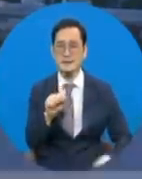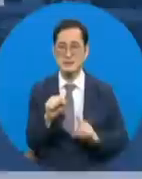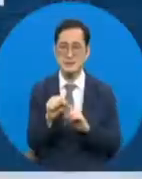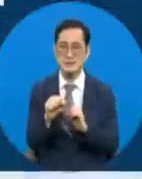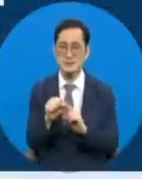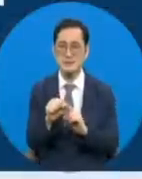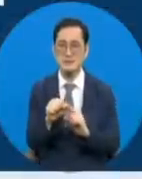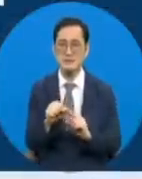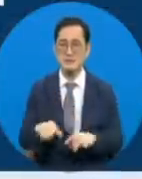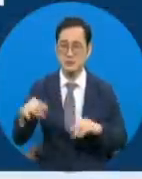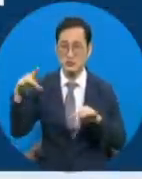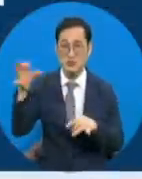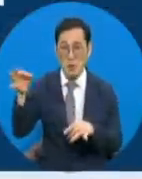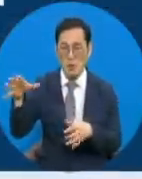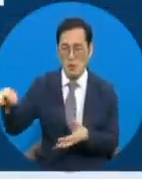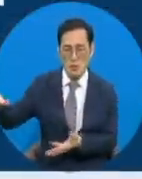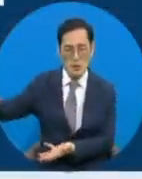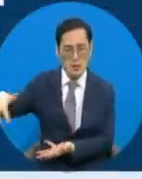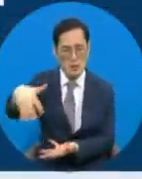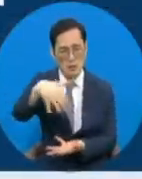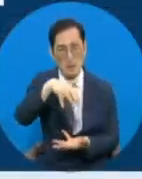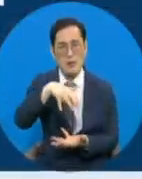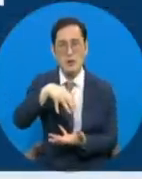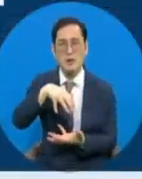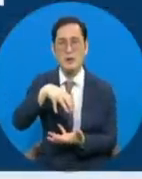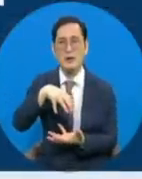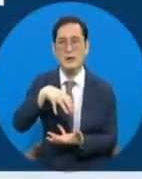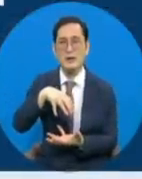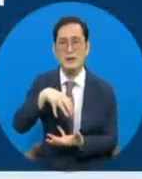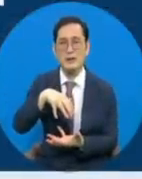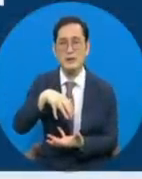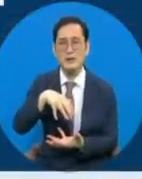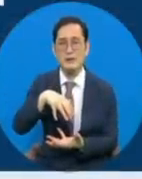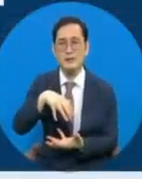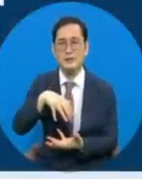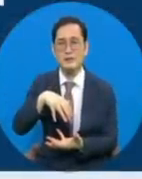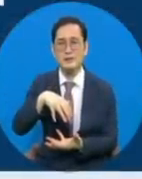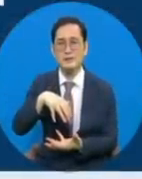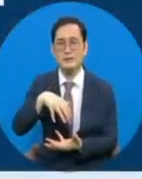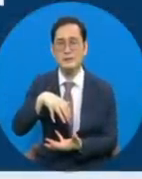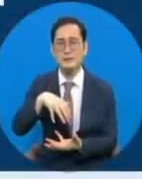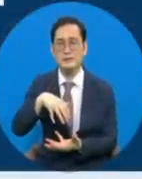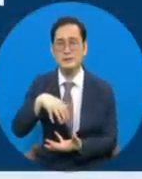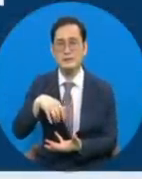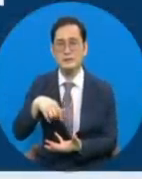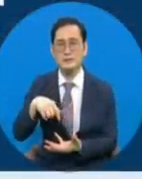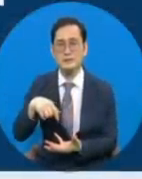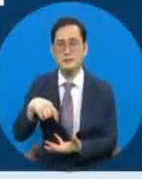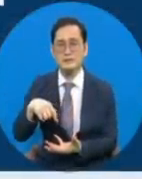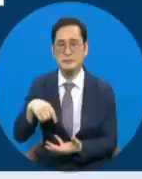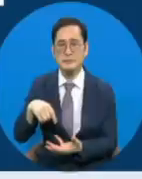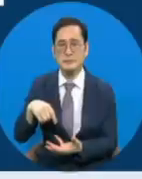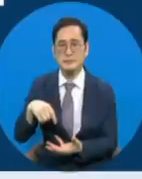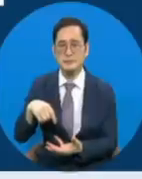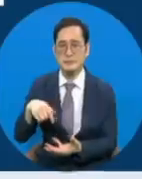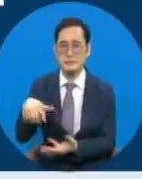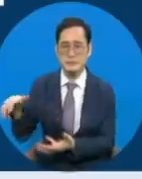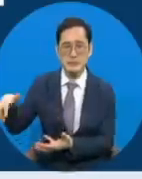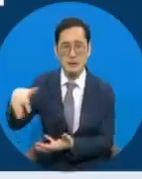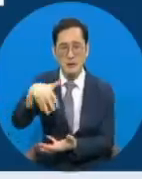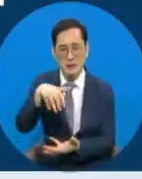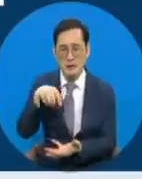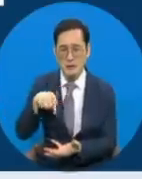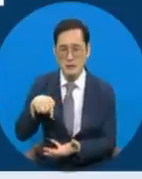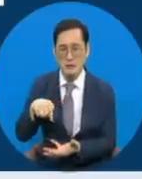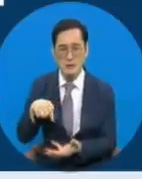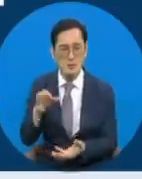소비 지형의 어떤 이런 언론사 이런 생리의 어떤 큰 담론이라고 보더라도, 이 경영 문제는 좀 대책이